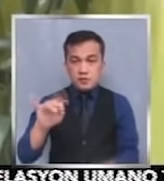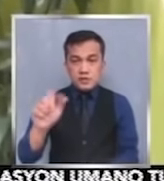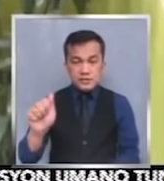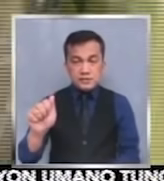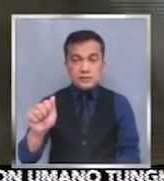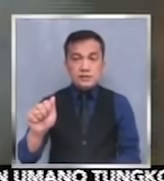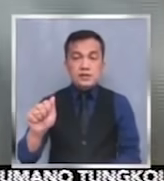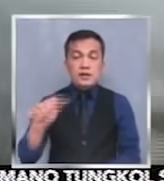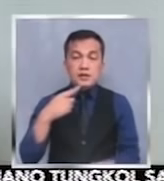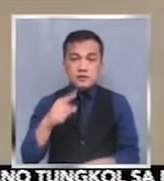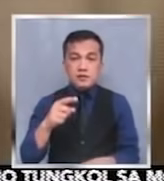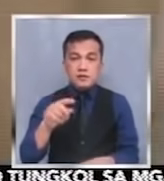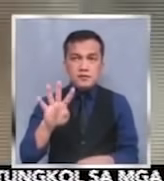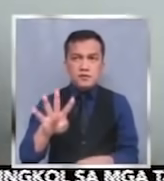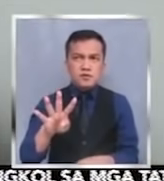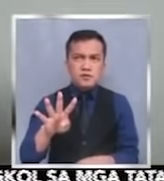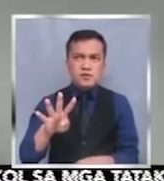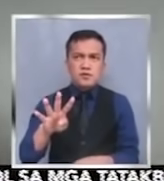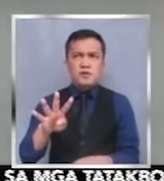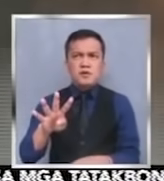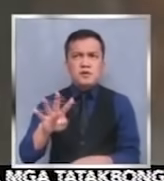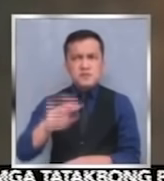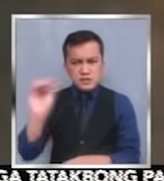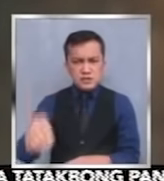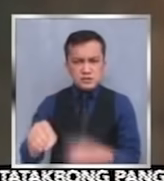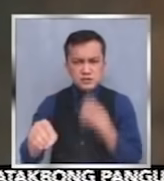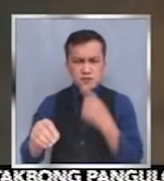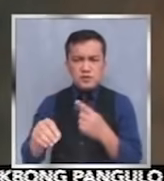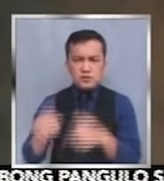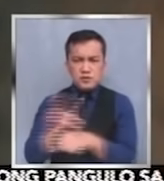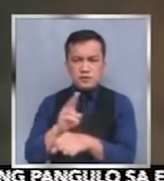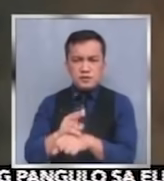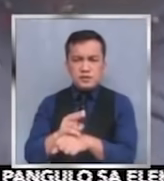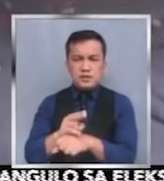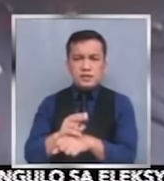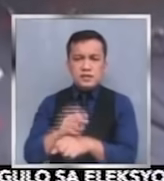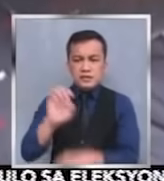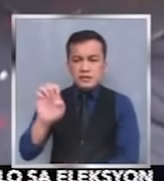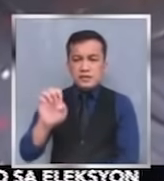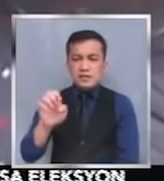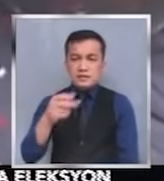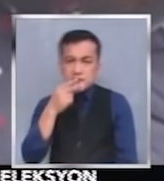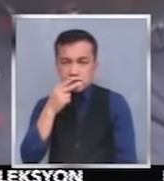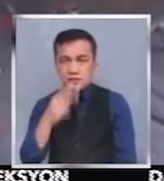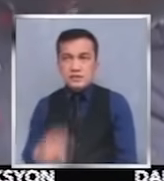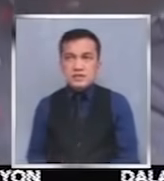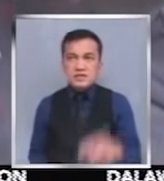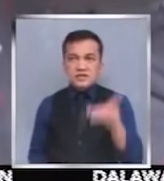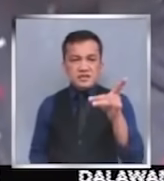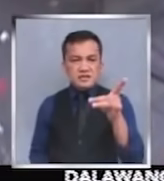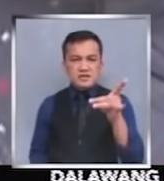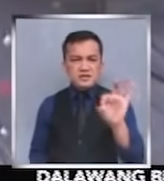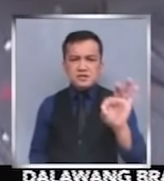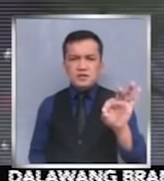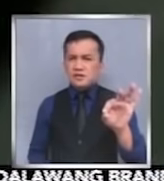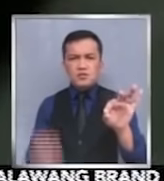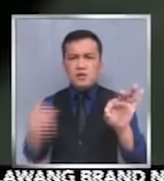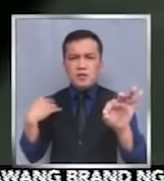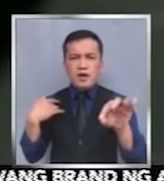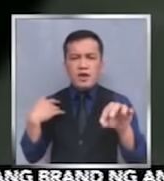Filipino adults ang nagsabing gumagamit sila ng e-cigarettes. 89% ang hindi pa nga raw nakakasubok